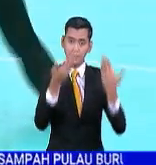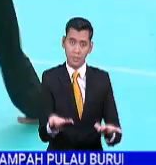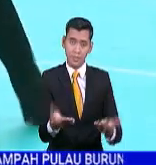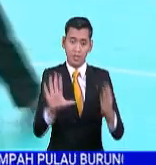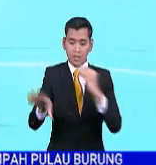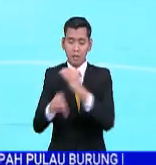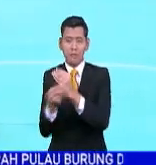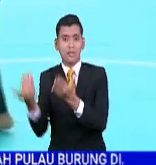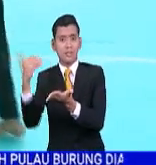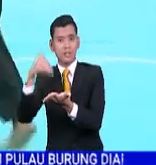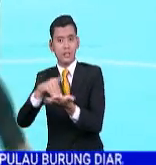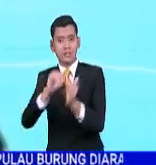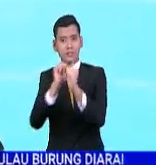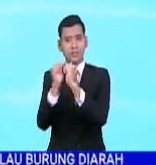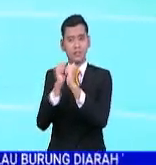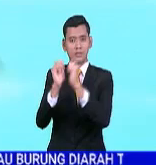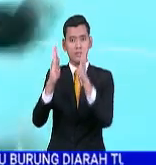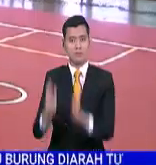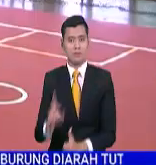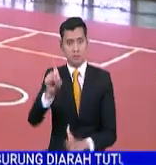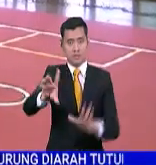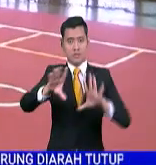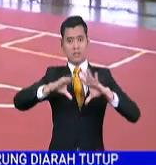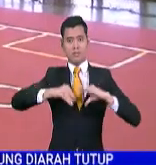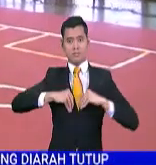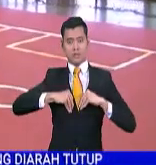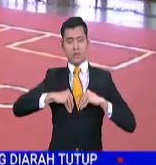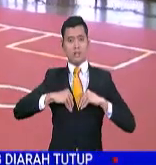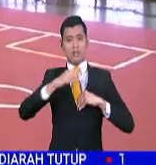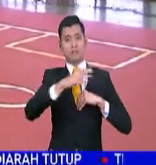Tambahnya lagi, atlet juga harus faham dan akur dengan perkara